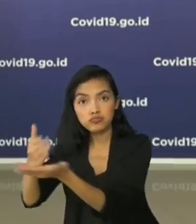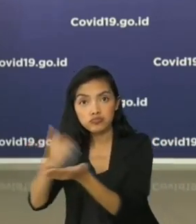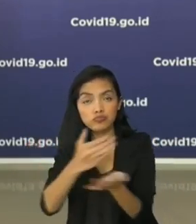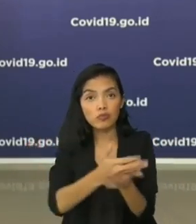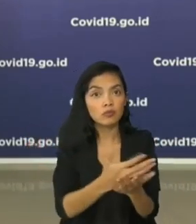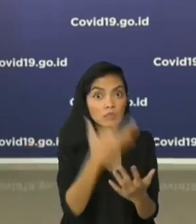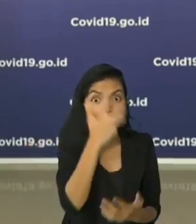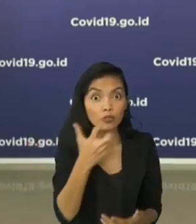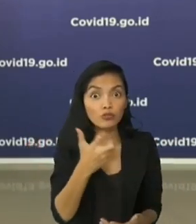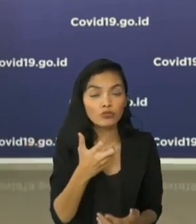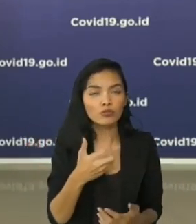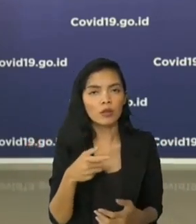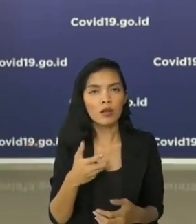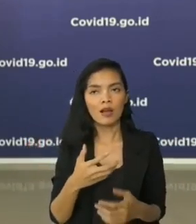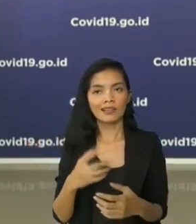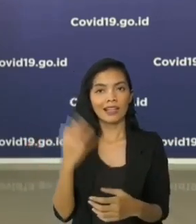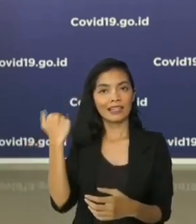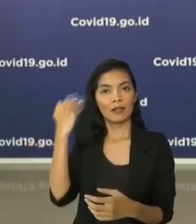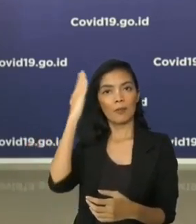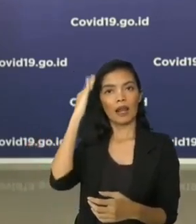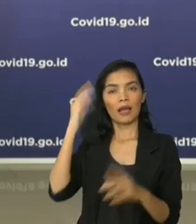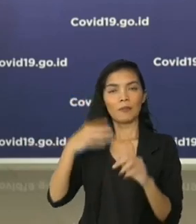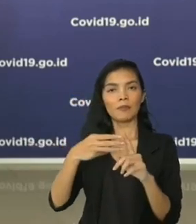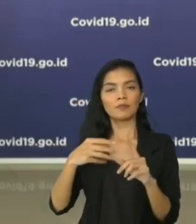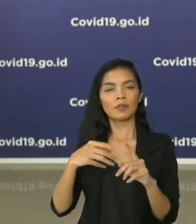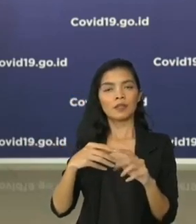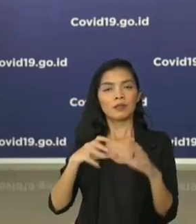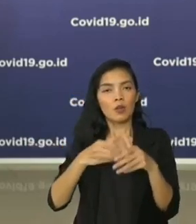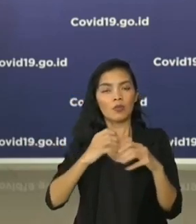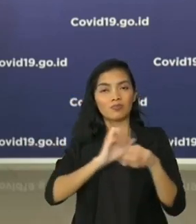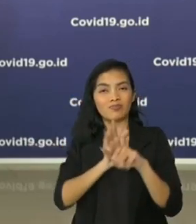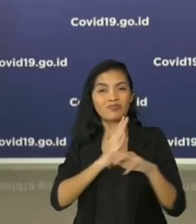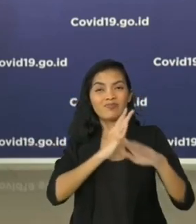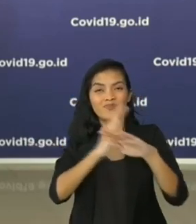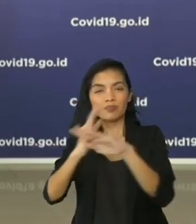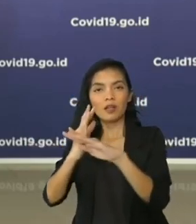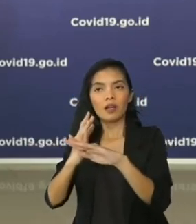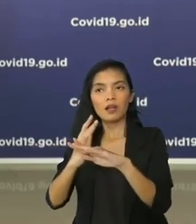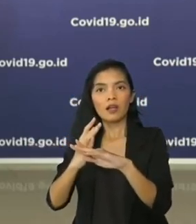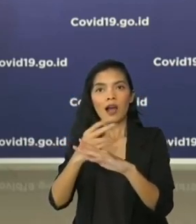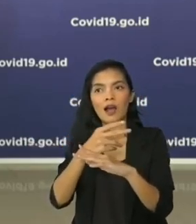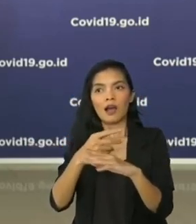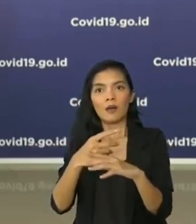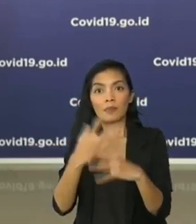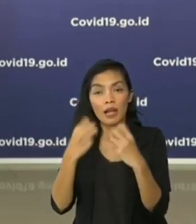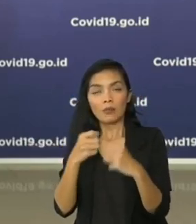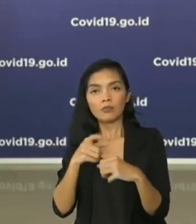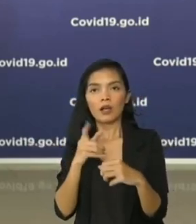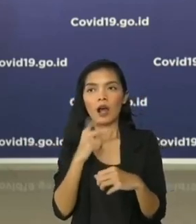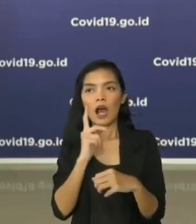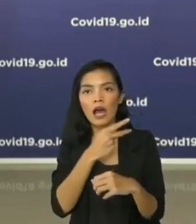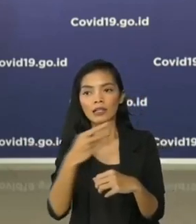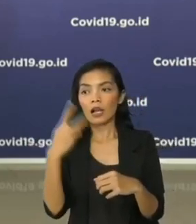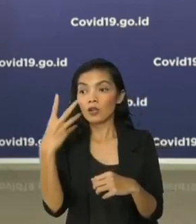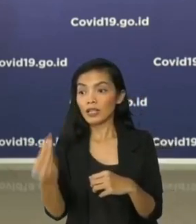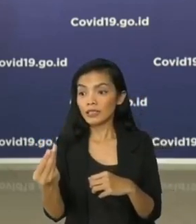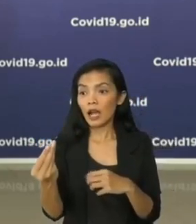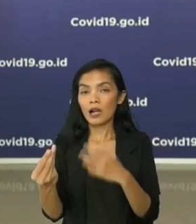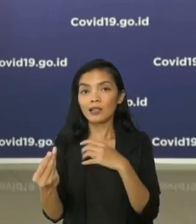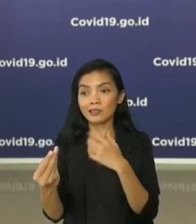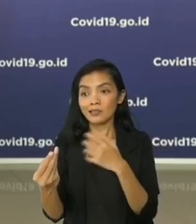tadi Desa Mandiri maka sekop kecil selesai otomatis akumulasi dari skor kecil tadi akan berdampak